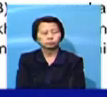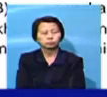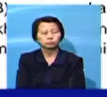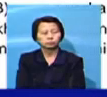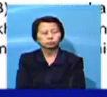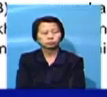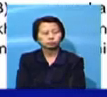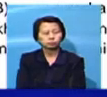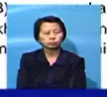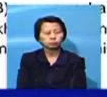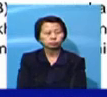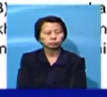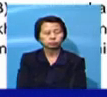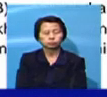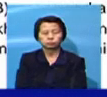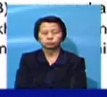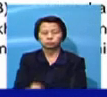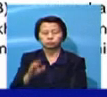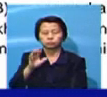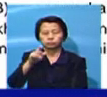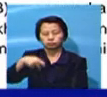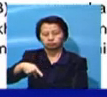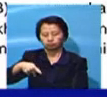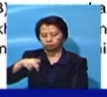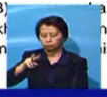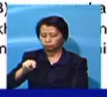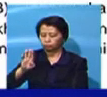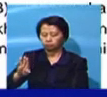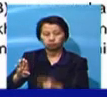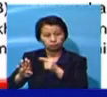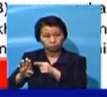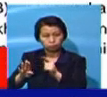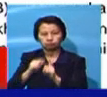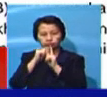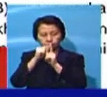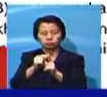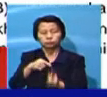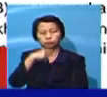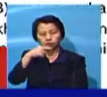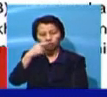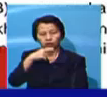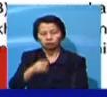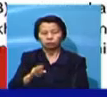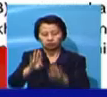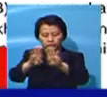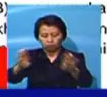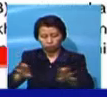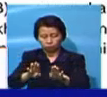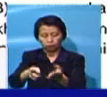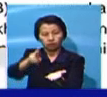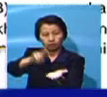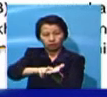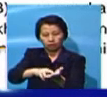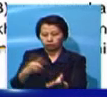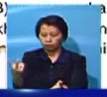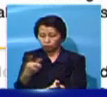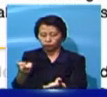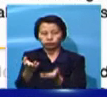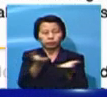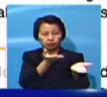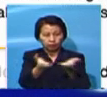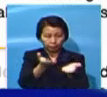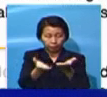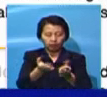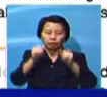depan permodalan nasional berhad PNB dalam satu kenyataan berkata Borang pendaftaran bagi kedua-dua perkhidmatan